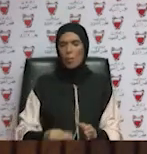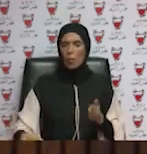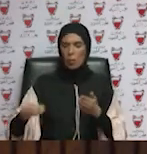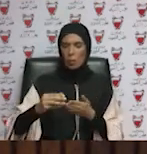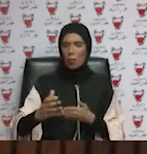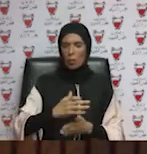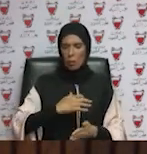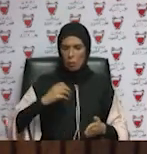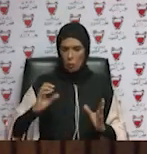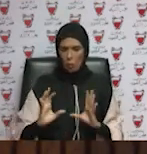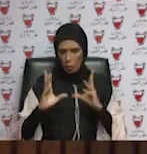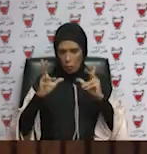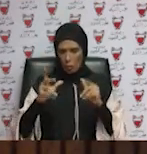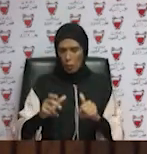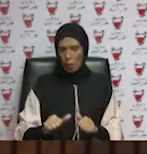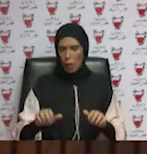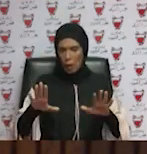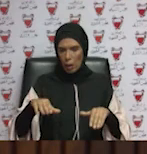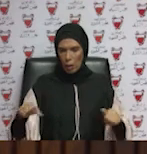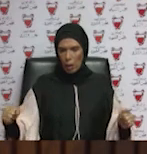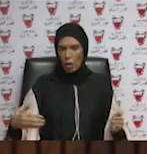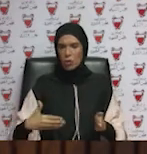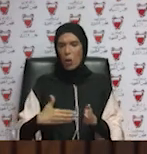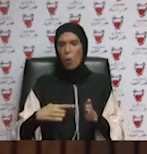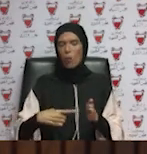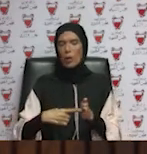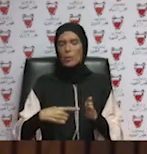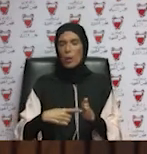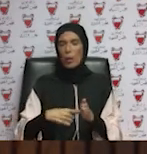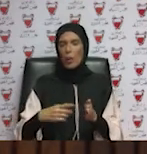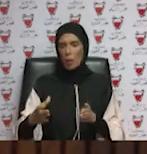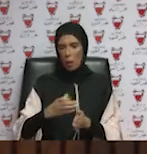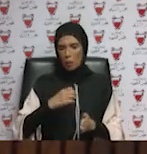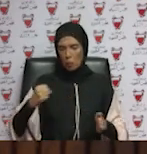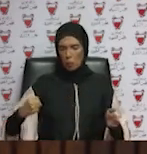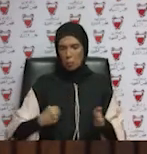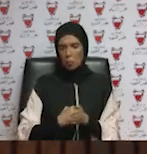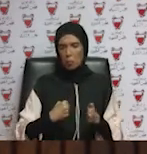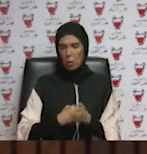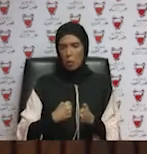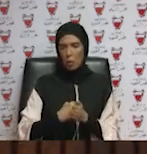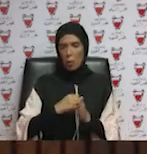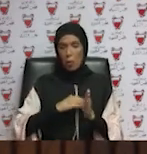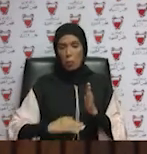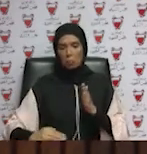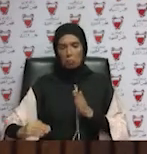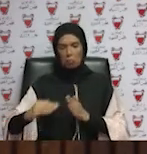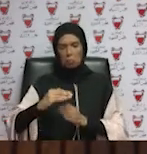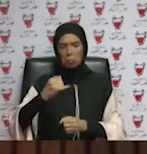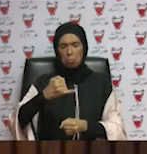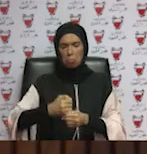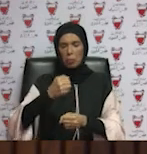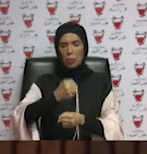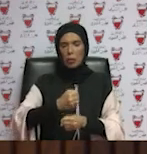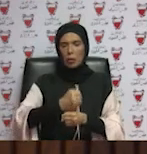فرصة تأهيل خريجي الطب للحصول على شهادات عليا مهنية